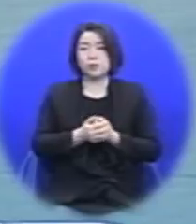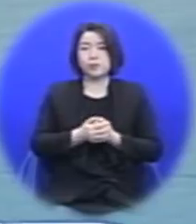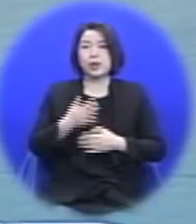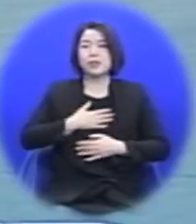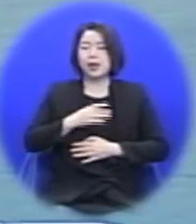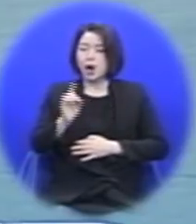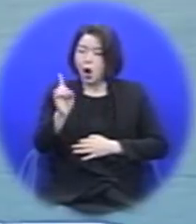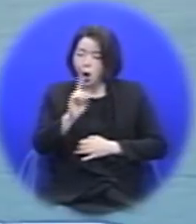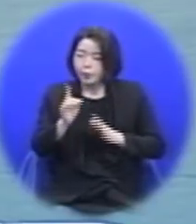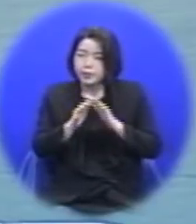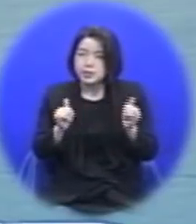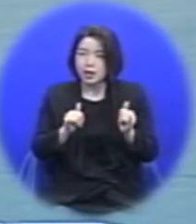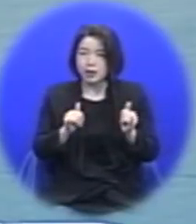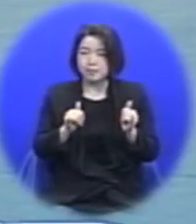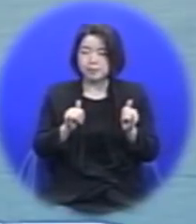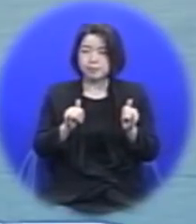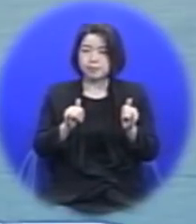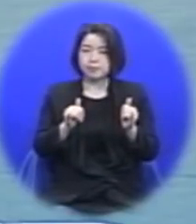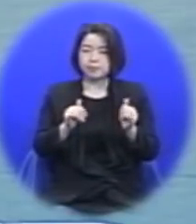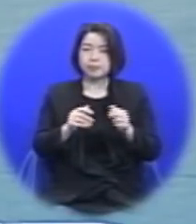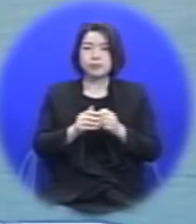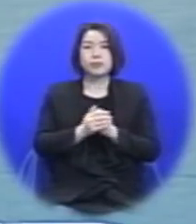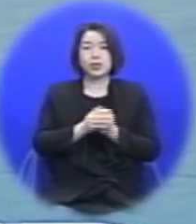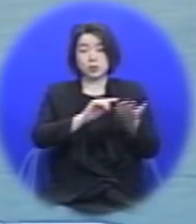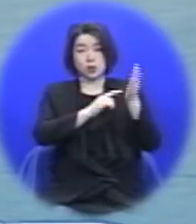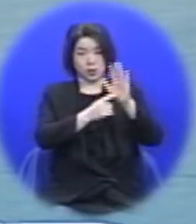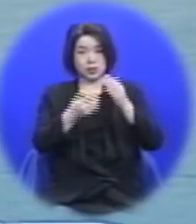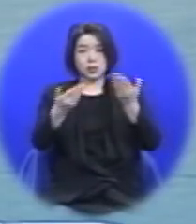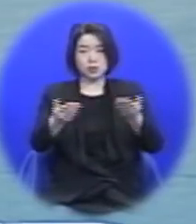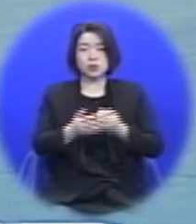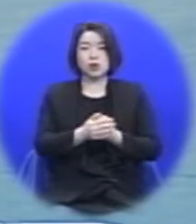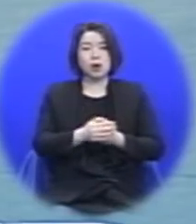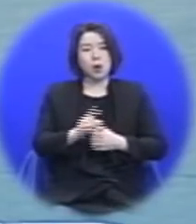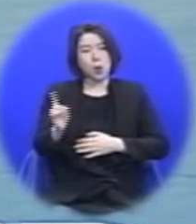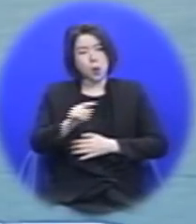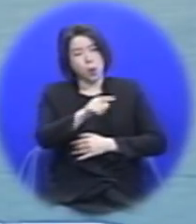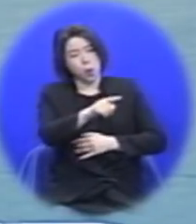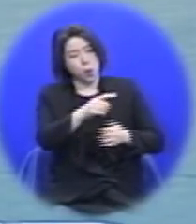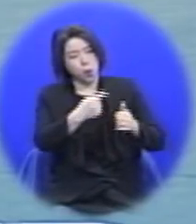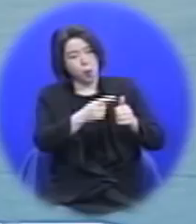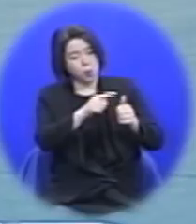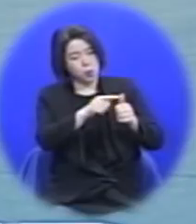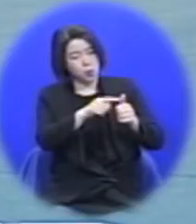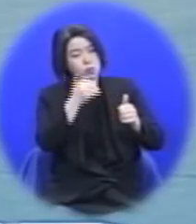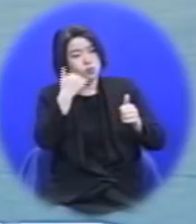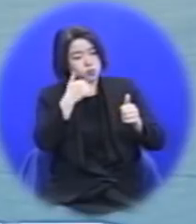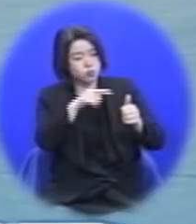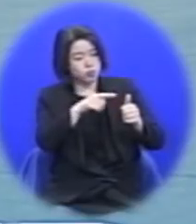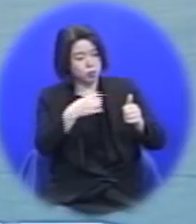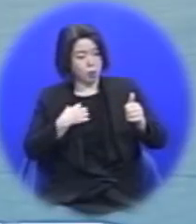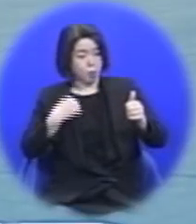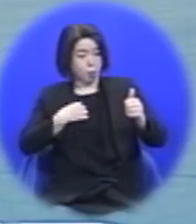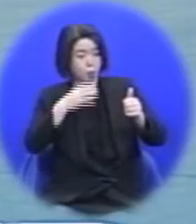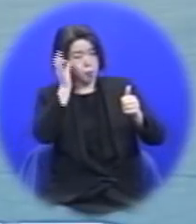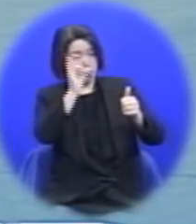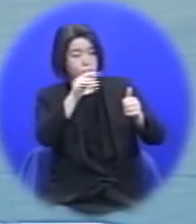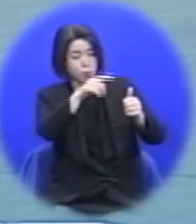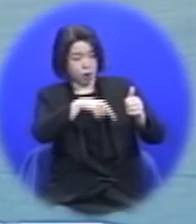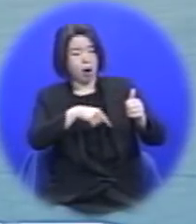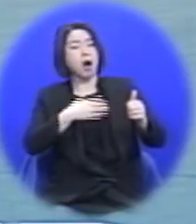어떤 사람인가를 보여주는 것. 도대체 저 사람이 어떤 사람인가, 그 옷을 보고 알 수 있다는